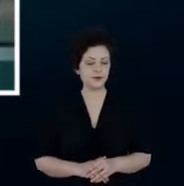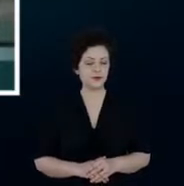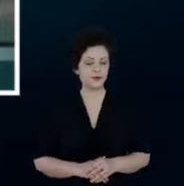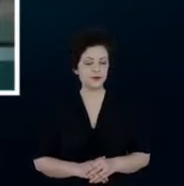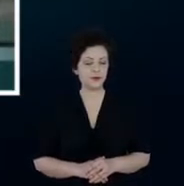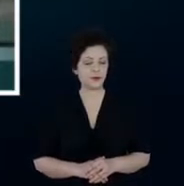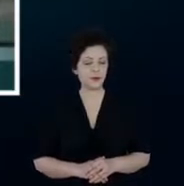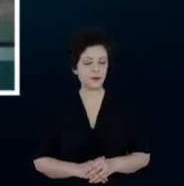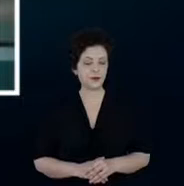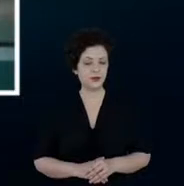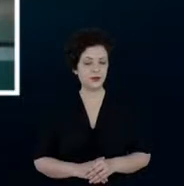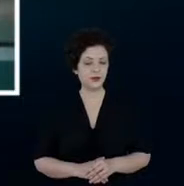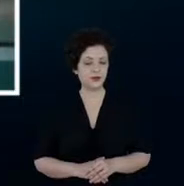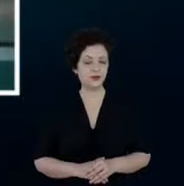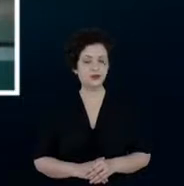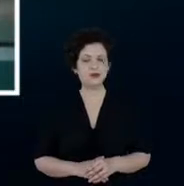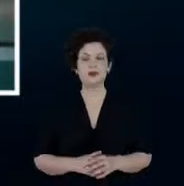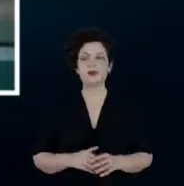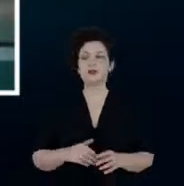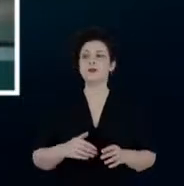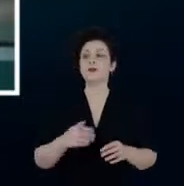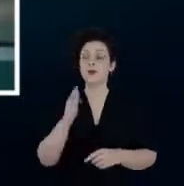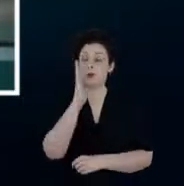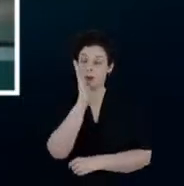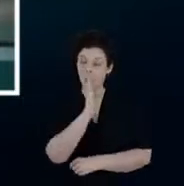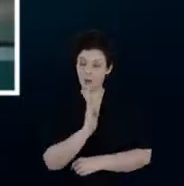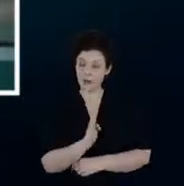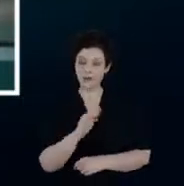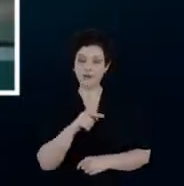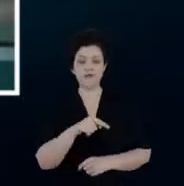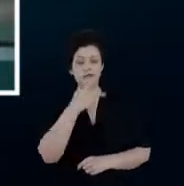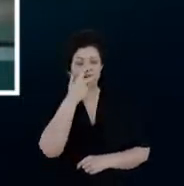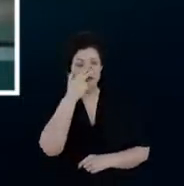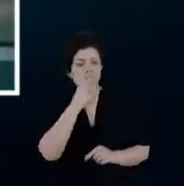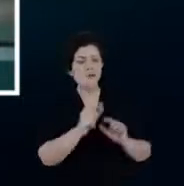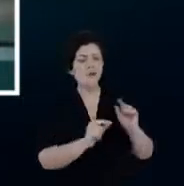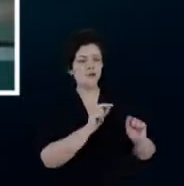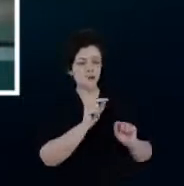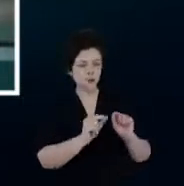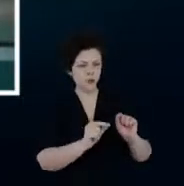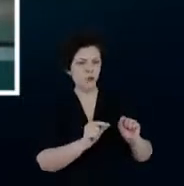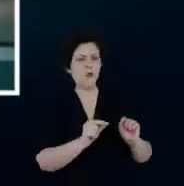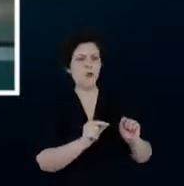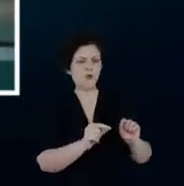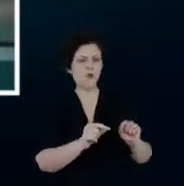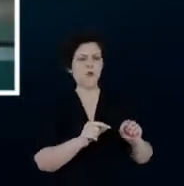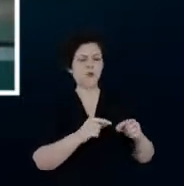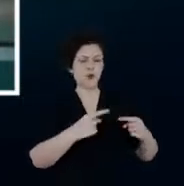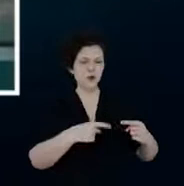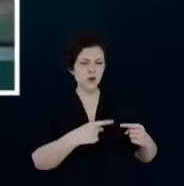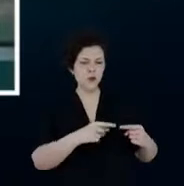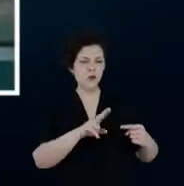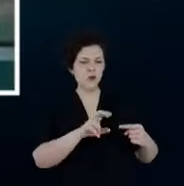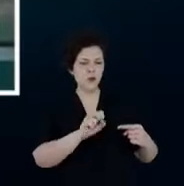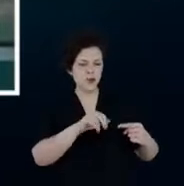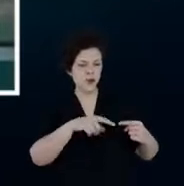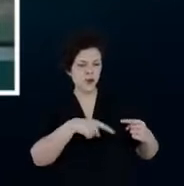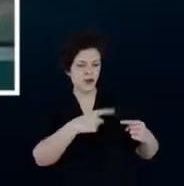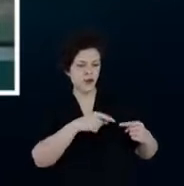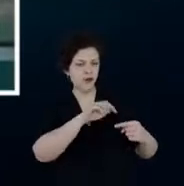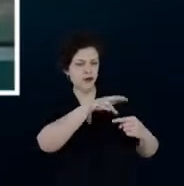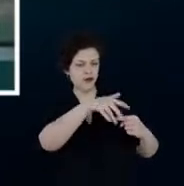储蓄能电站，那么同时呢，现在这个电池储能的价格也是越来越低，这个技术呢越来越成熟。我相信呢，以后呢也根据因地制宜吧，也可以安装一些这个电池储能。 E no Brasil, eu acho que as usinas hidrelétricas